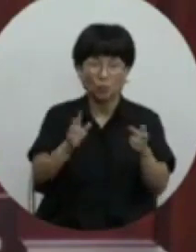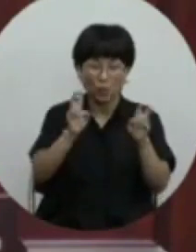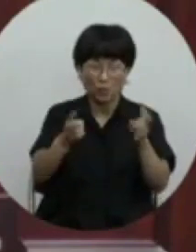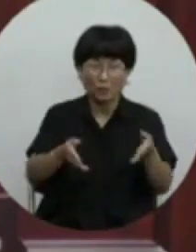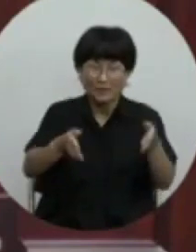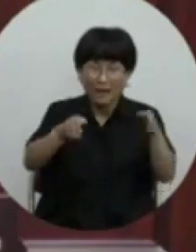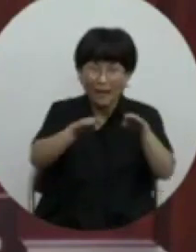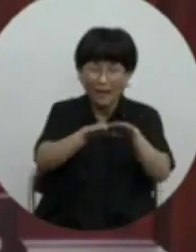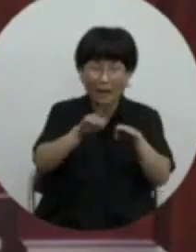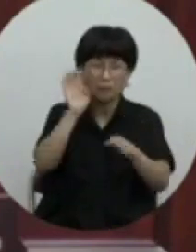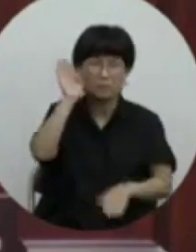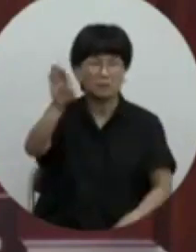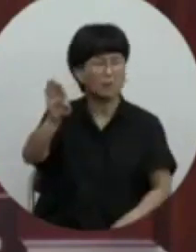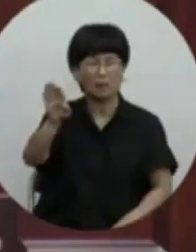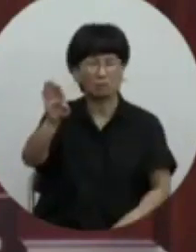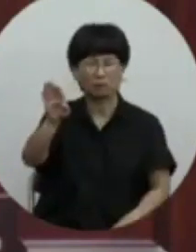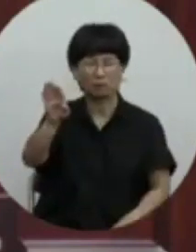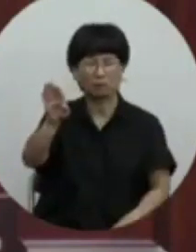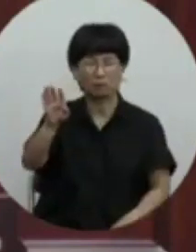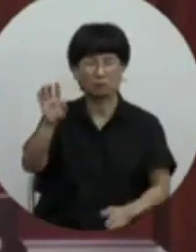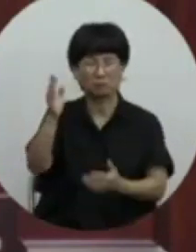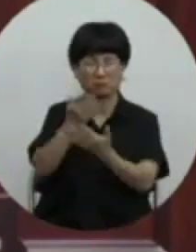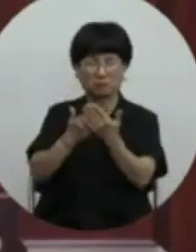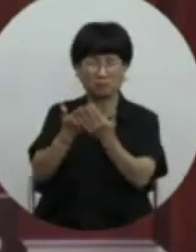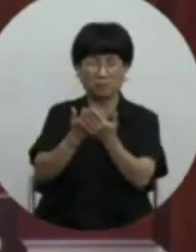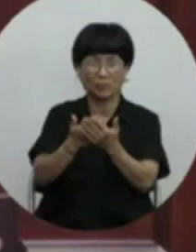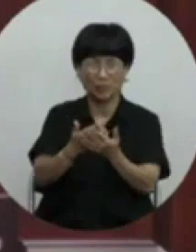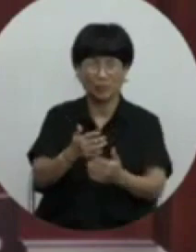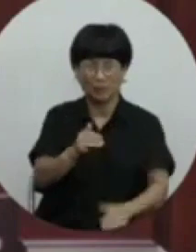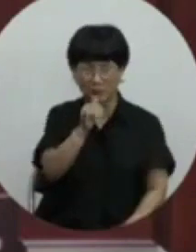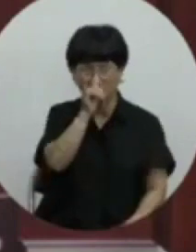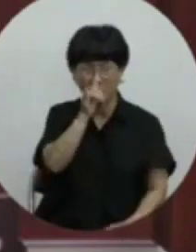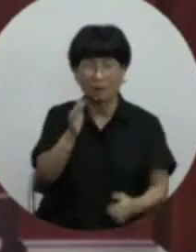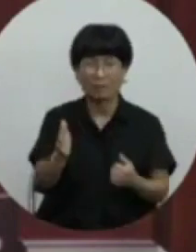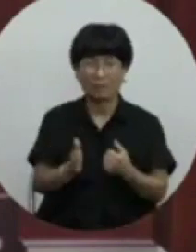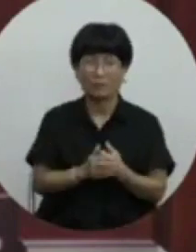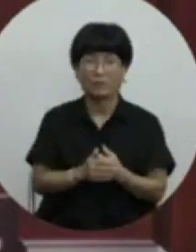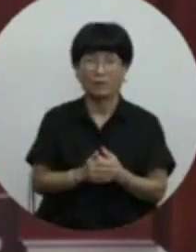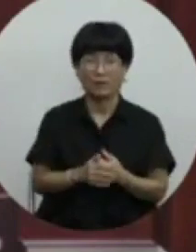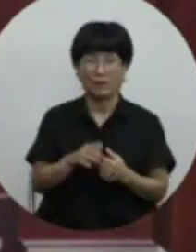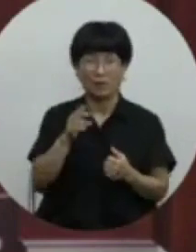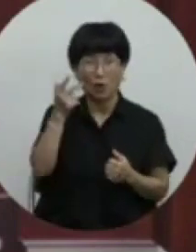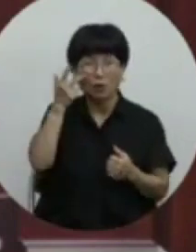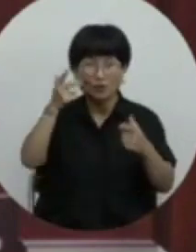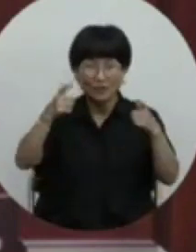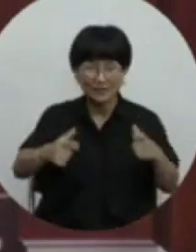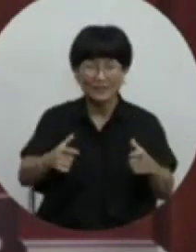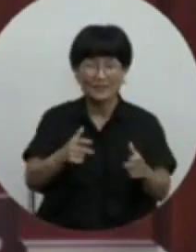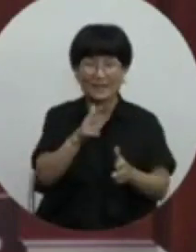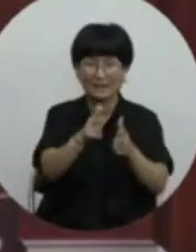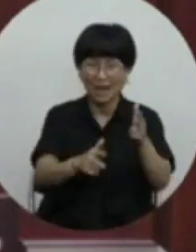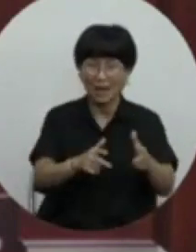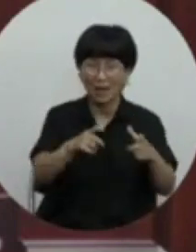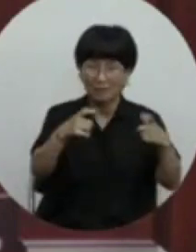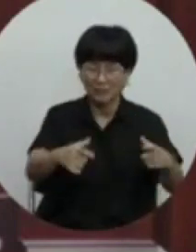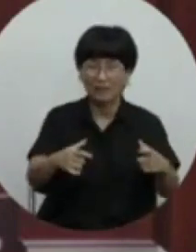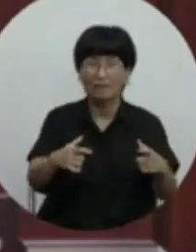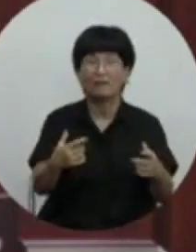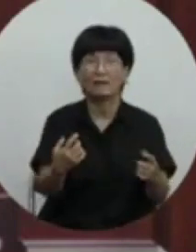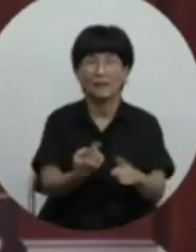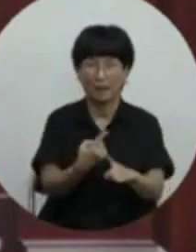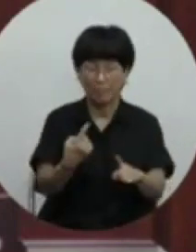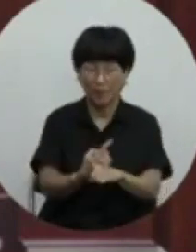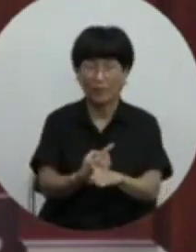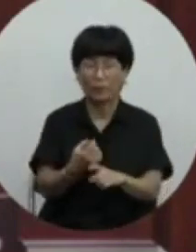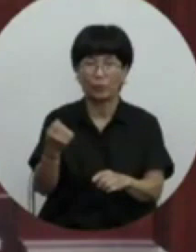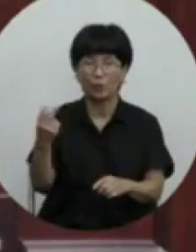힘들 것입니다. 도시공사가 여주시 중장기 발전 계획의 맥락에서 여주시의 산업지형 개편을 전제로